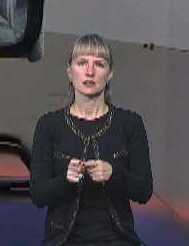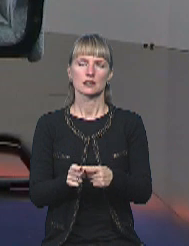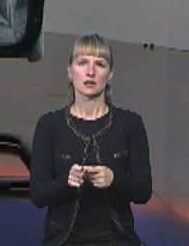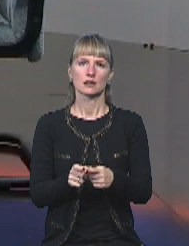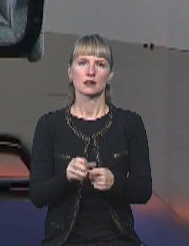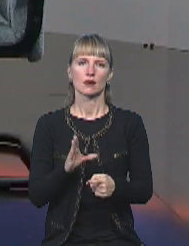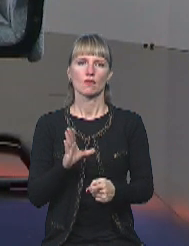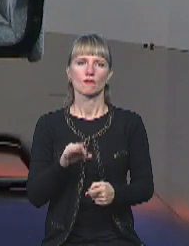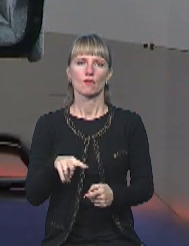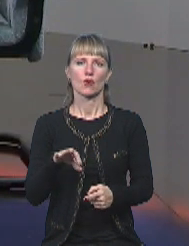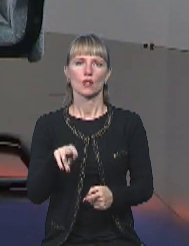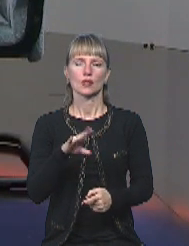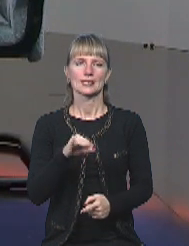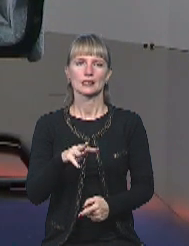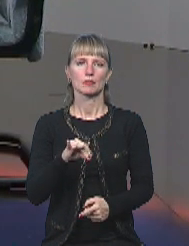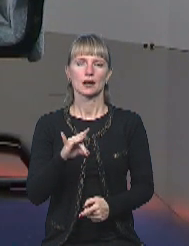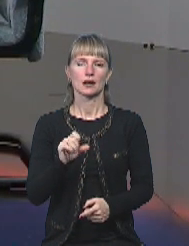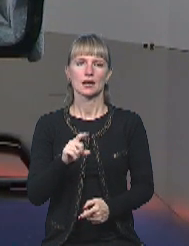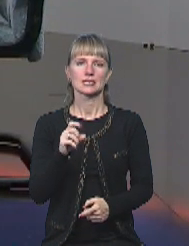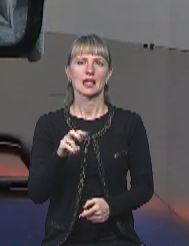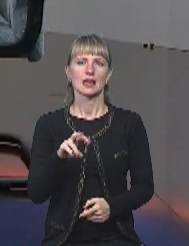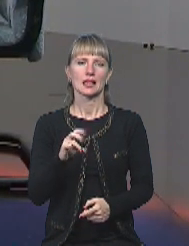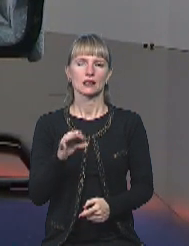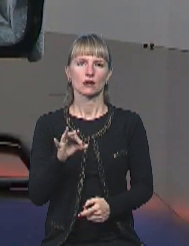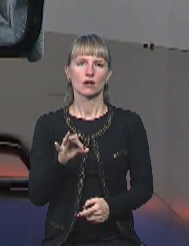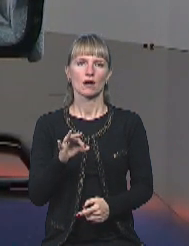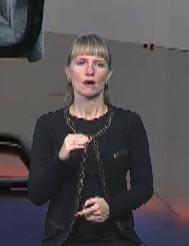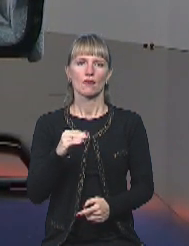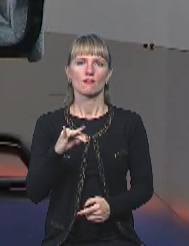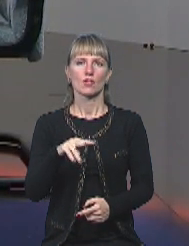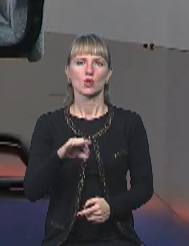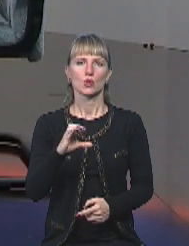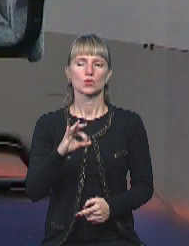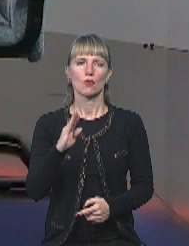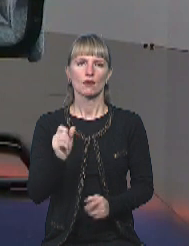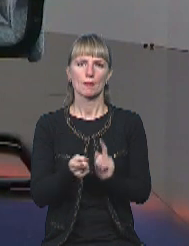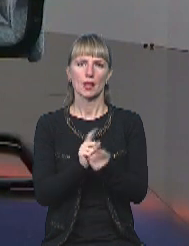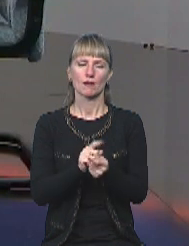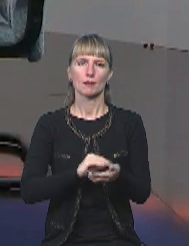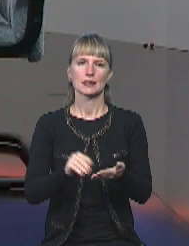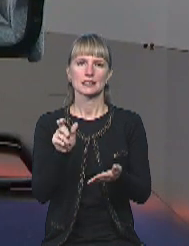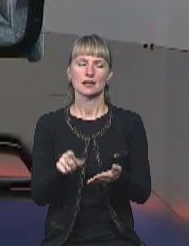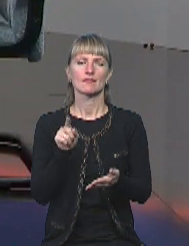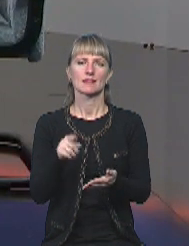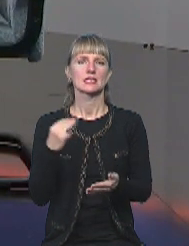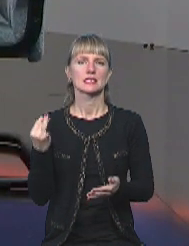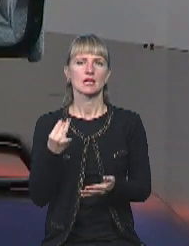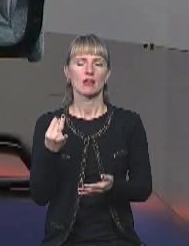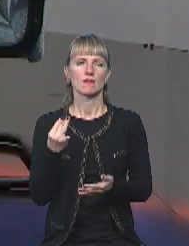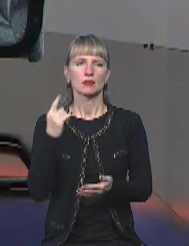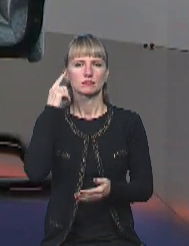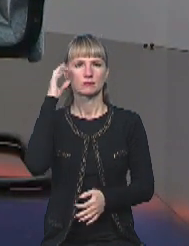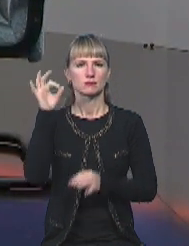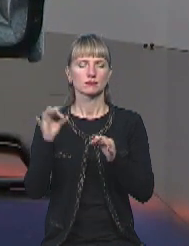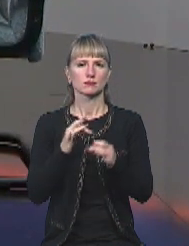Ярмоленка, філософа, політика, блогера, перекладача, письменника. Він цікаво